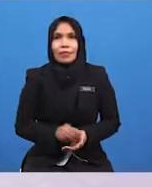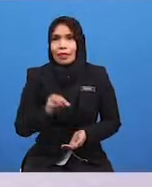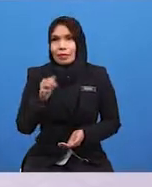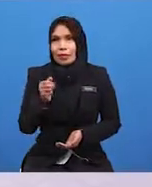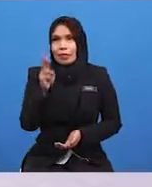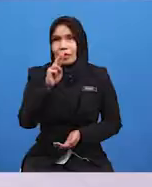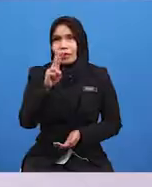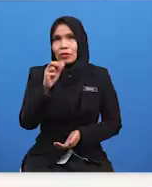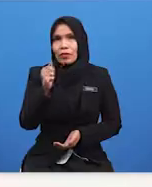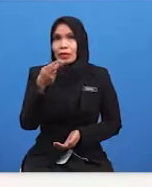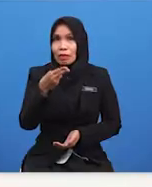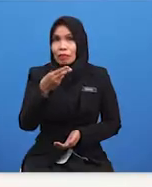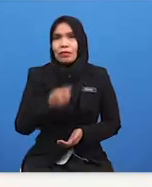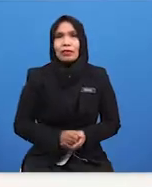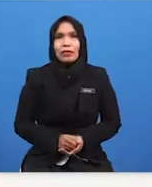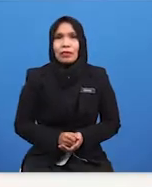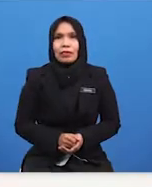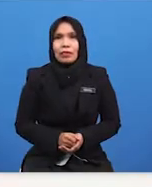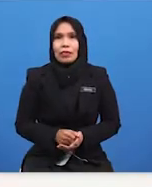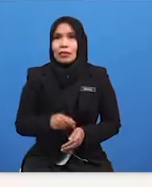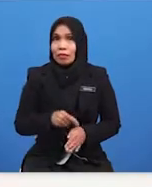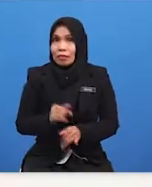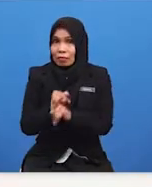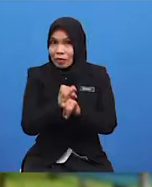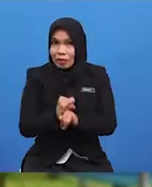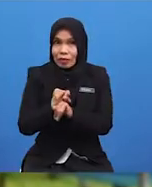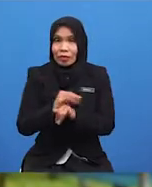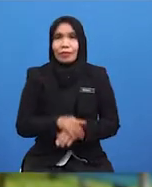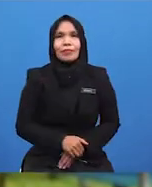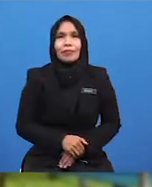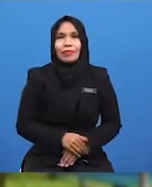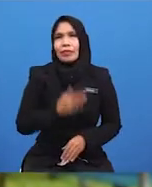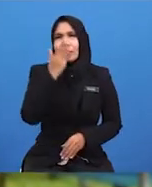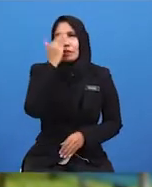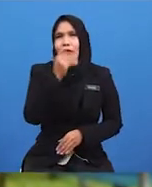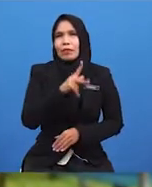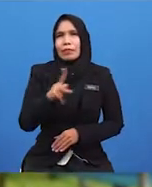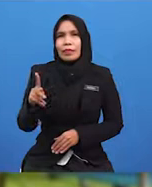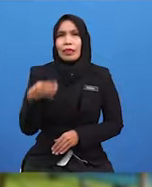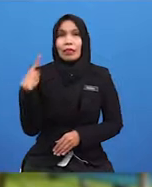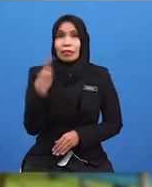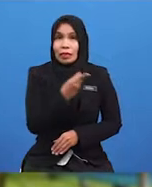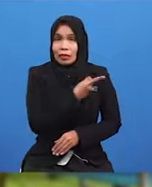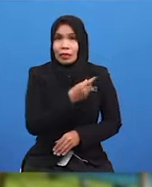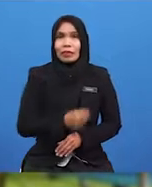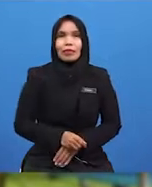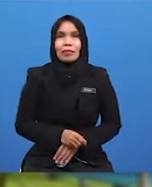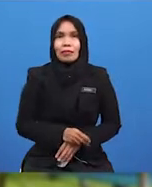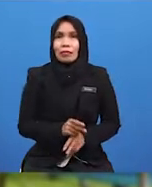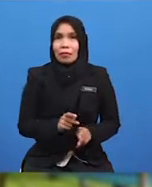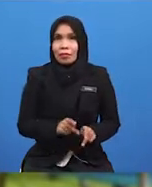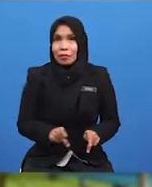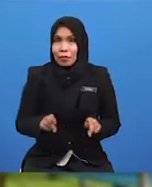dipelihara tahukah murid-murid mengapakah kita perlu